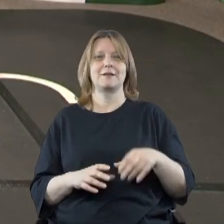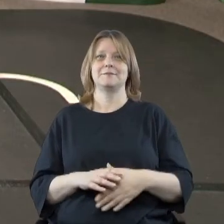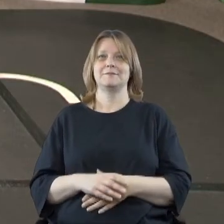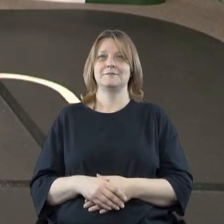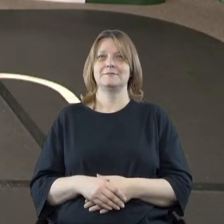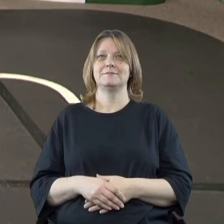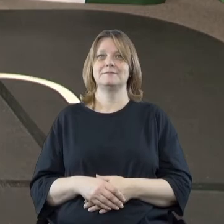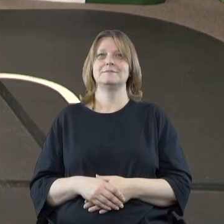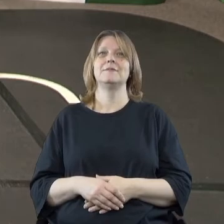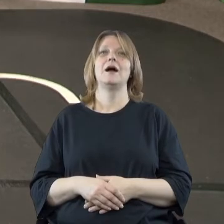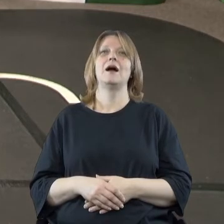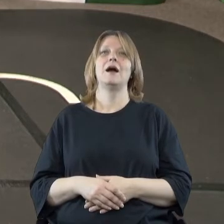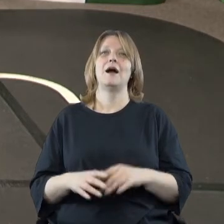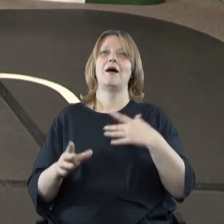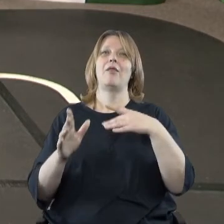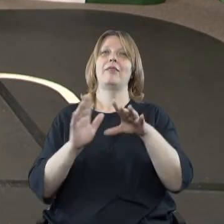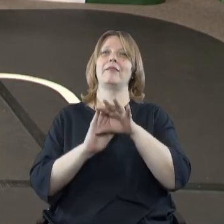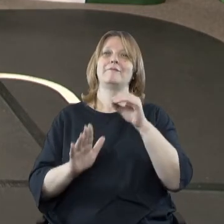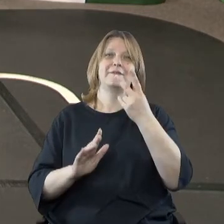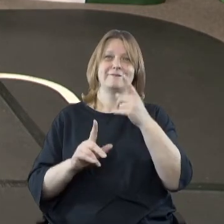A, to dwa znaki, pan minister. Tak, to,